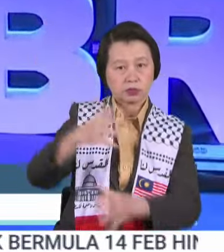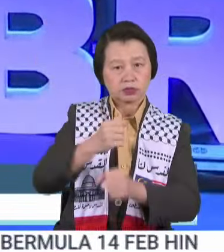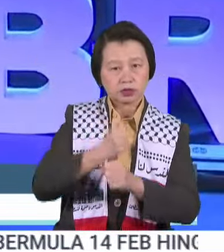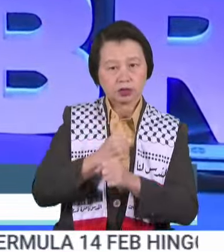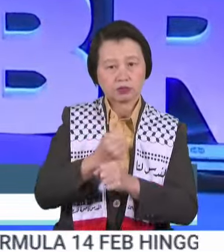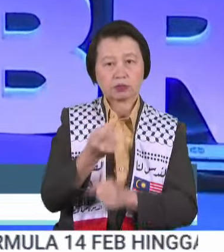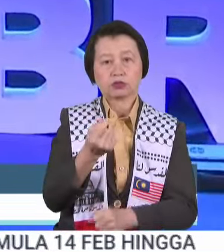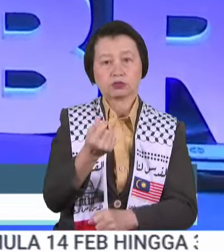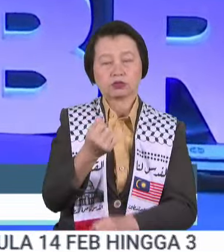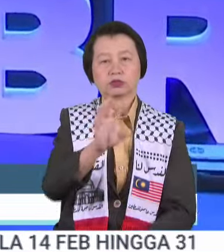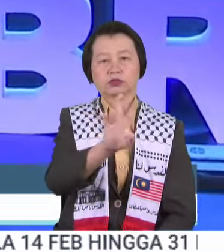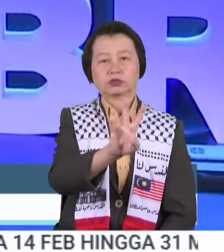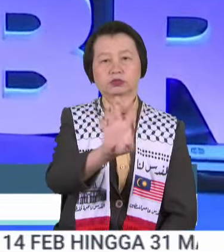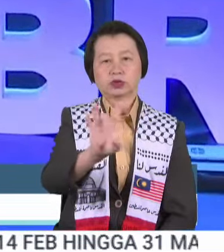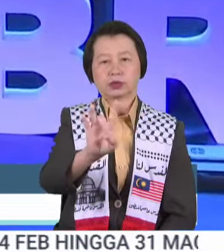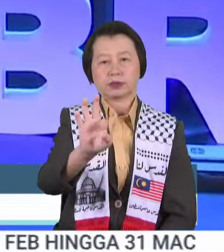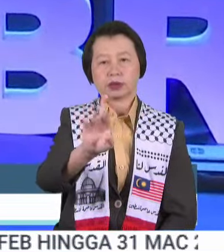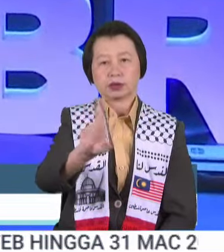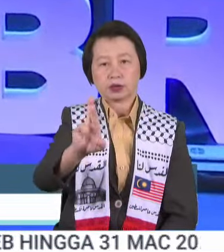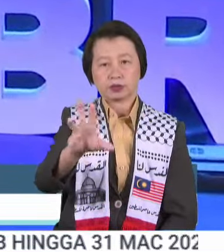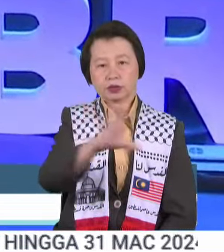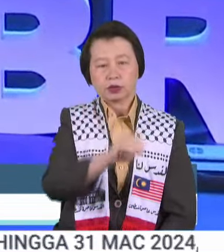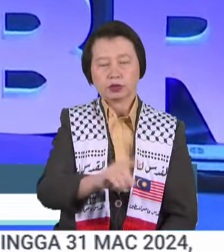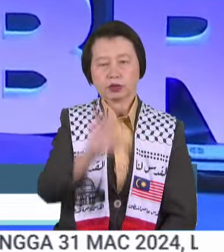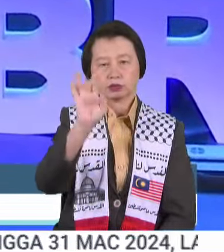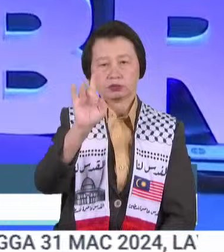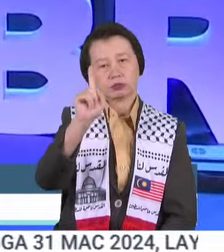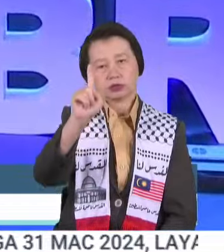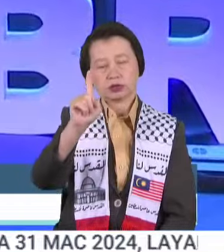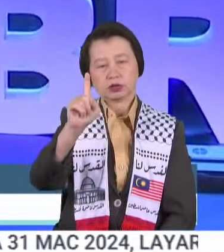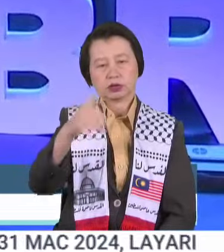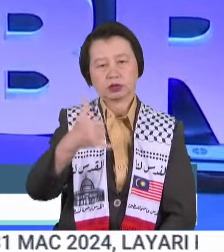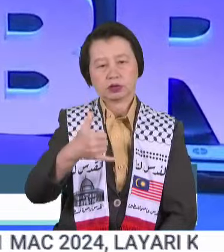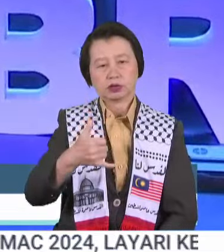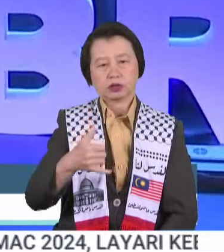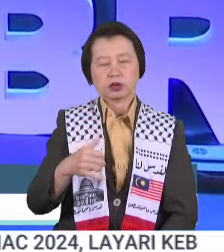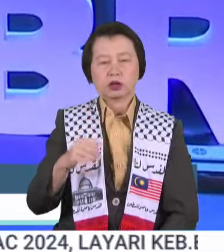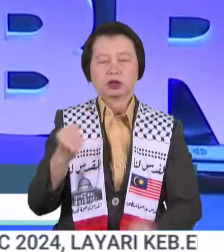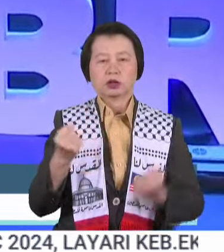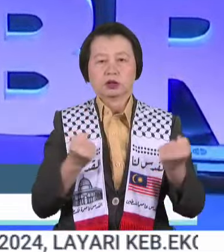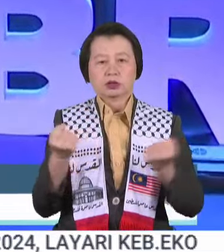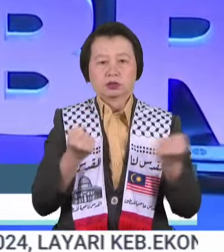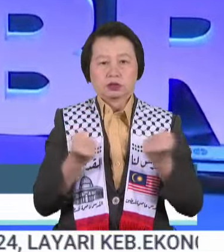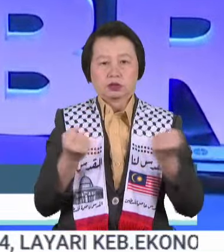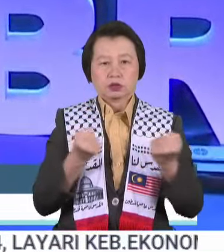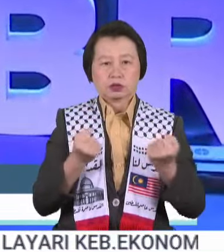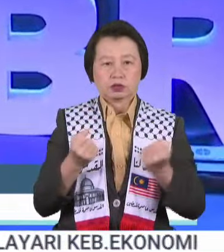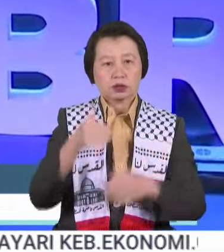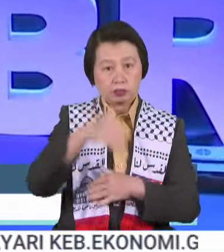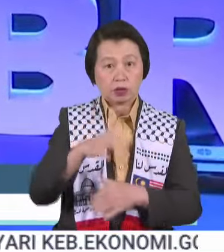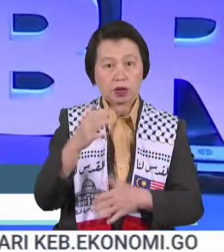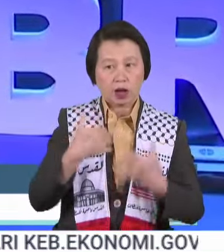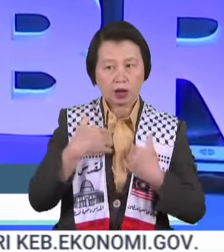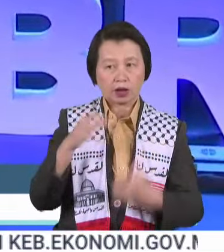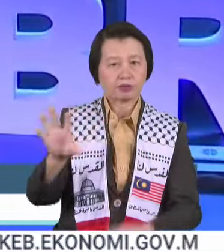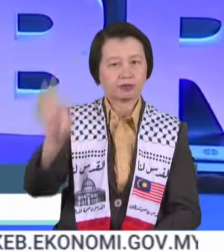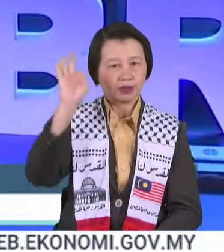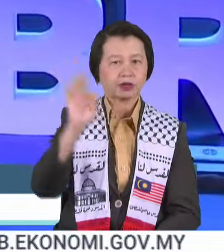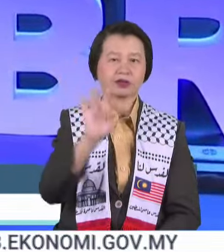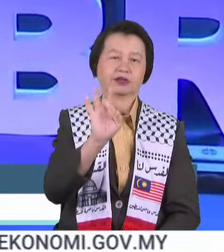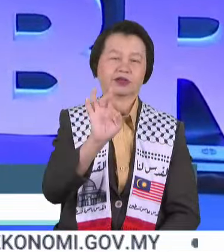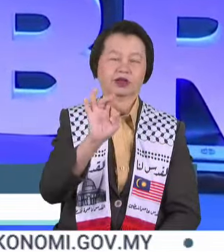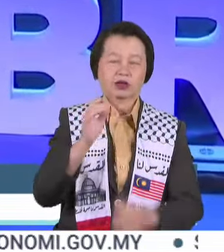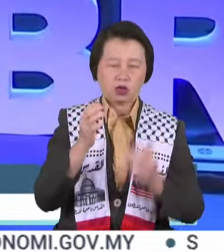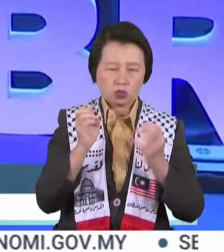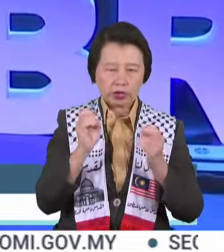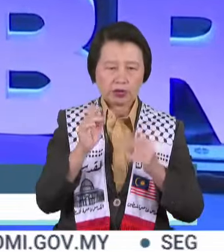pulang RM78,000 dan juga sebuah Proton Iris malam ini? Pastinya terjawab. Baiklah, bersama saya pada